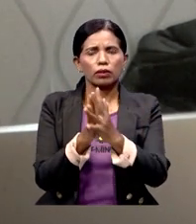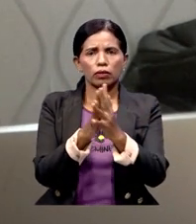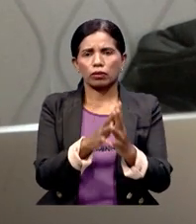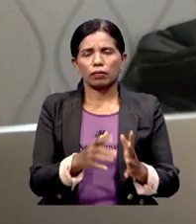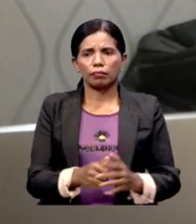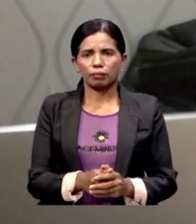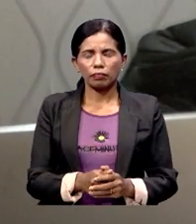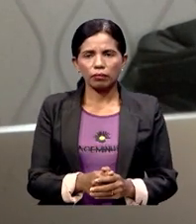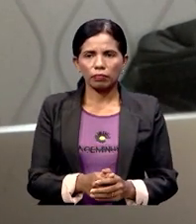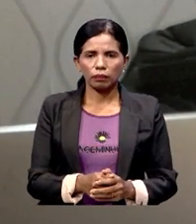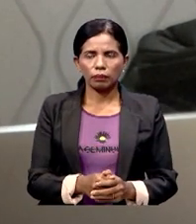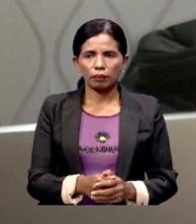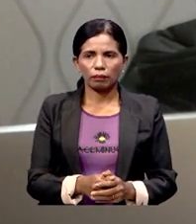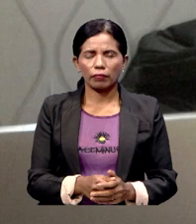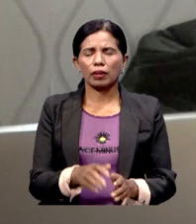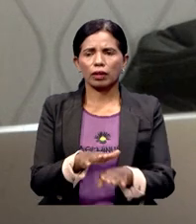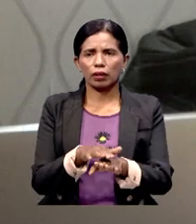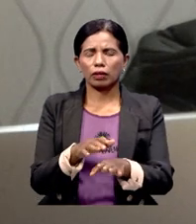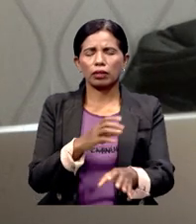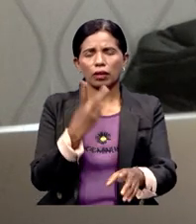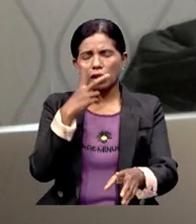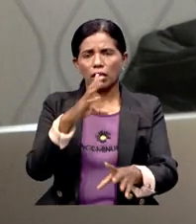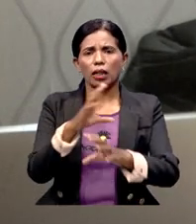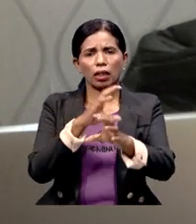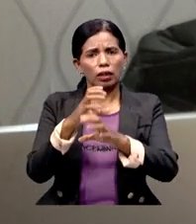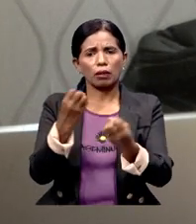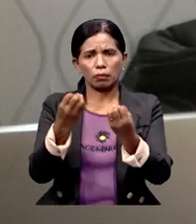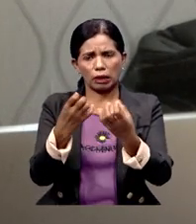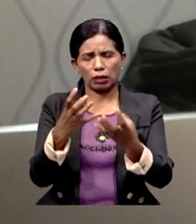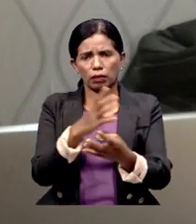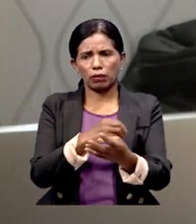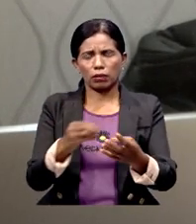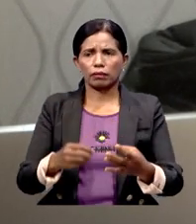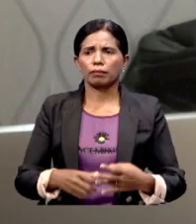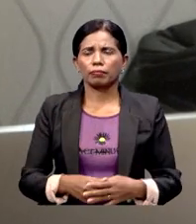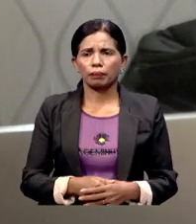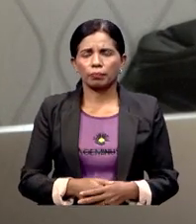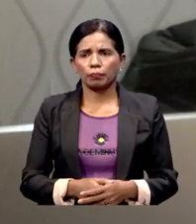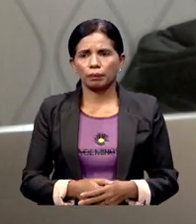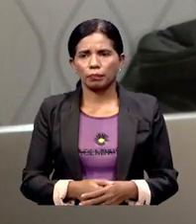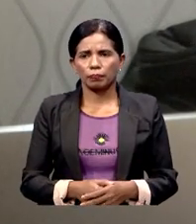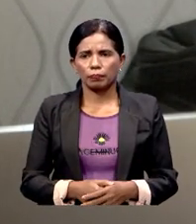movimento né aumenta makas luas itu sirkulasan trafik kiri kanan engarrafamento kiri kanan né